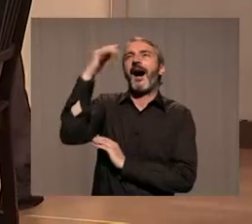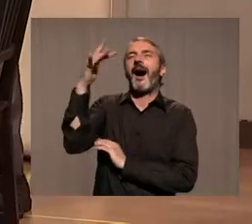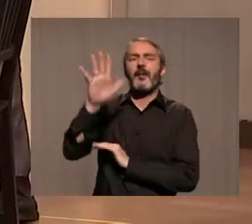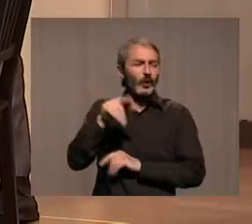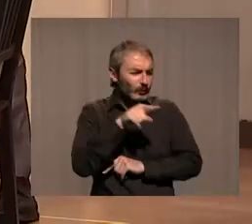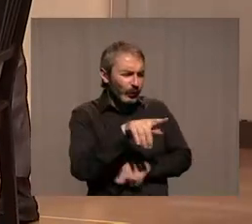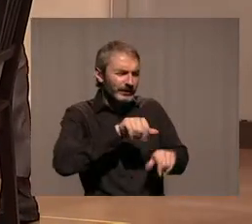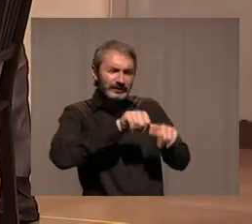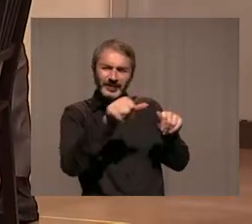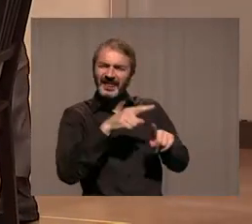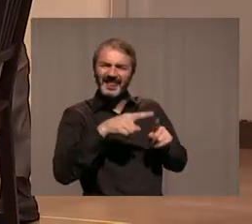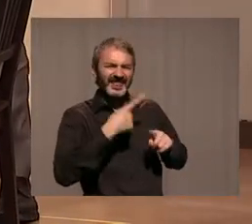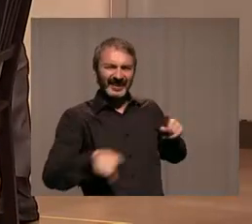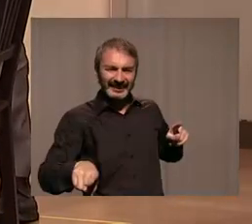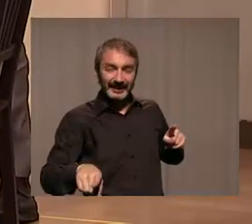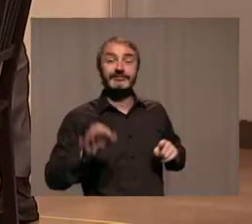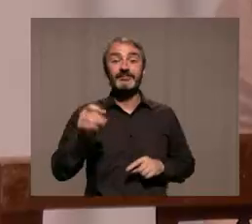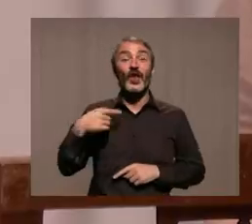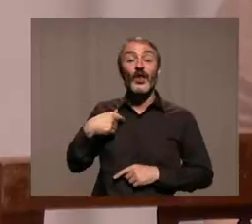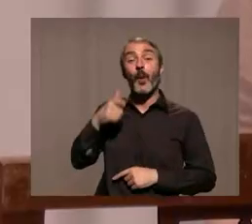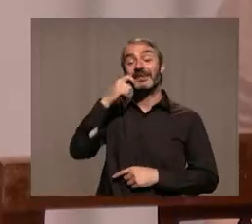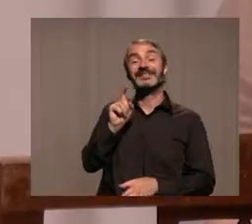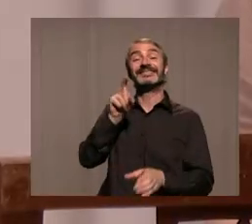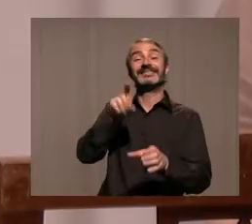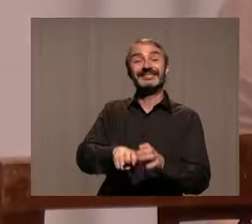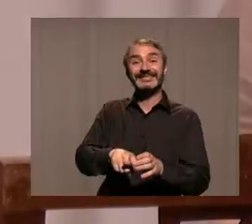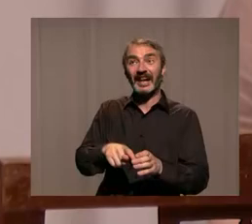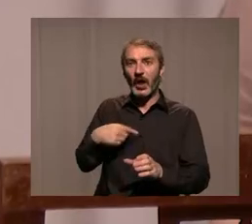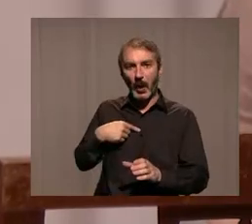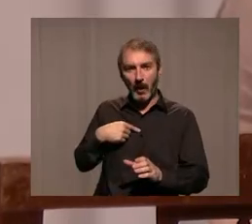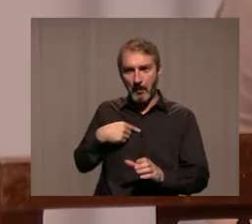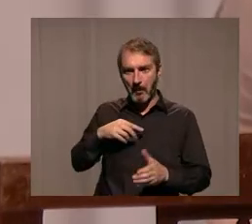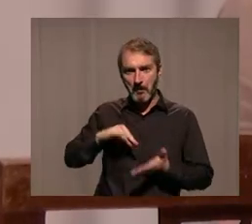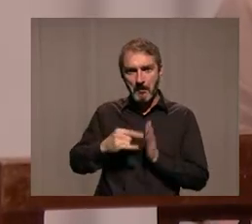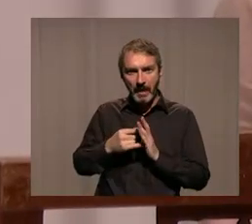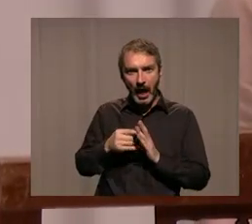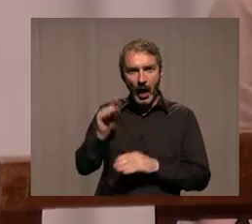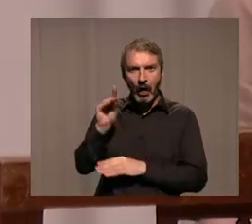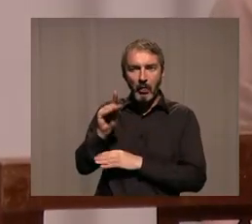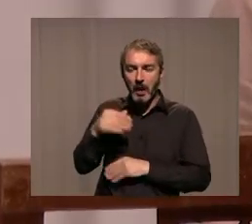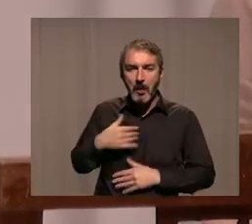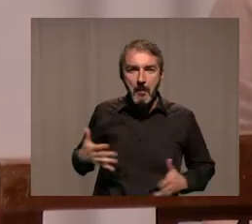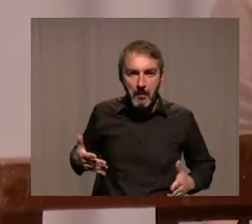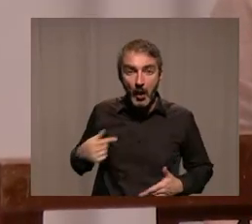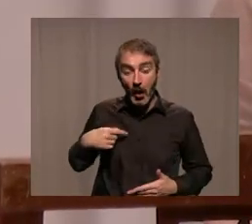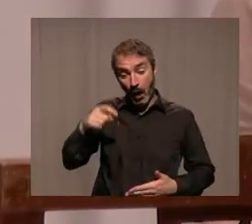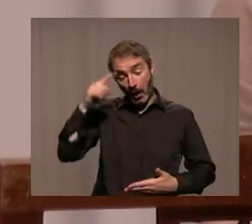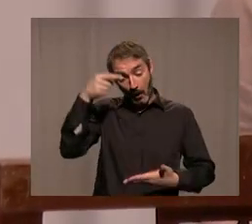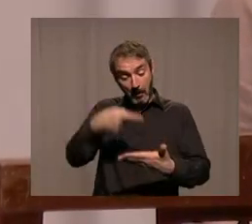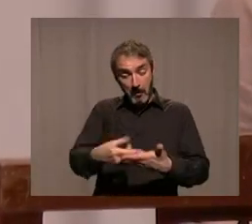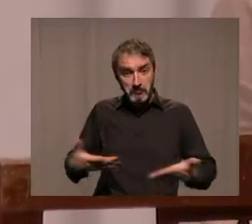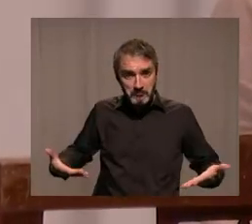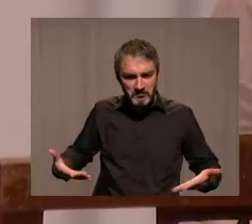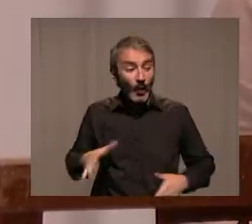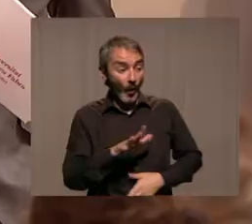diferent al teu. Sí, jo em vaig apuntar a Humanitat sense saber ni que hi havia el pla docent, perquè és una mica la idea. El nom et va agradar? No